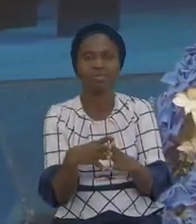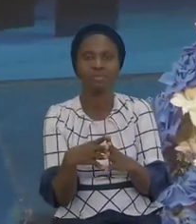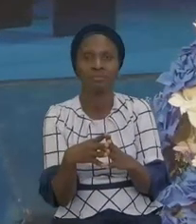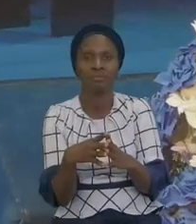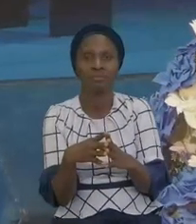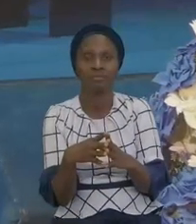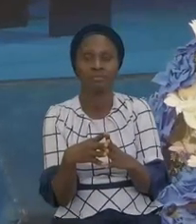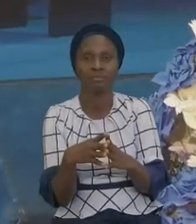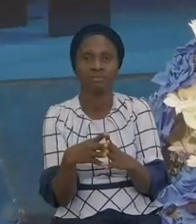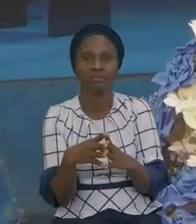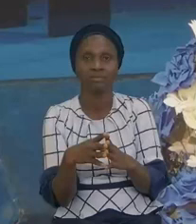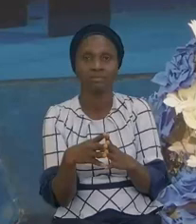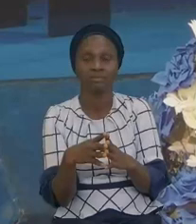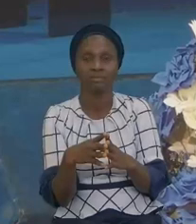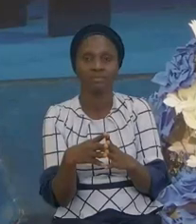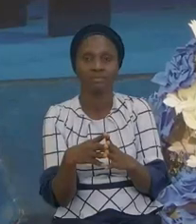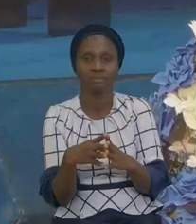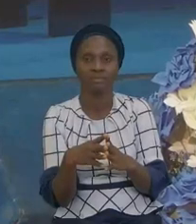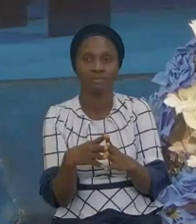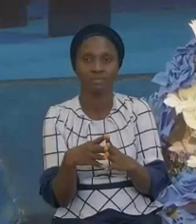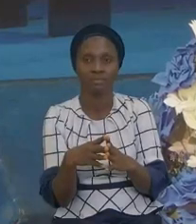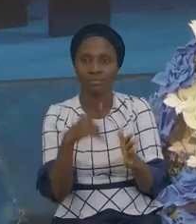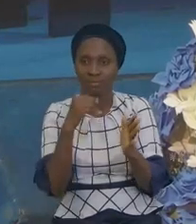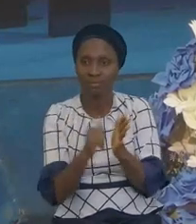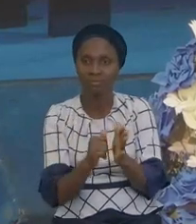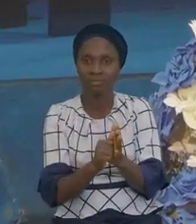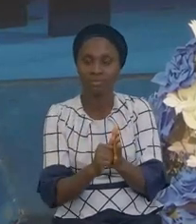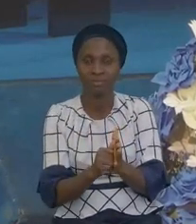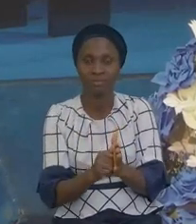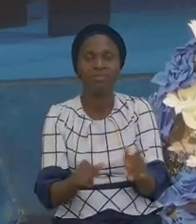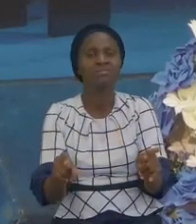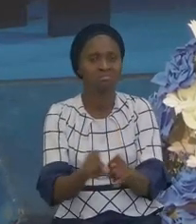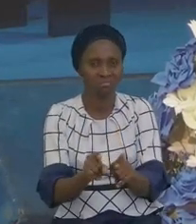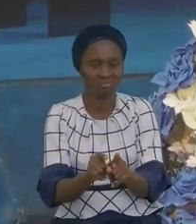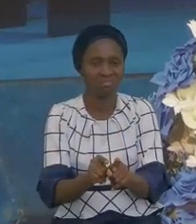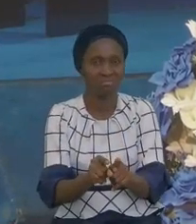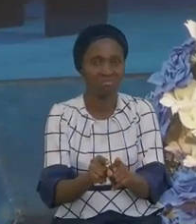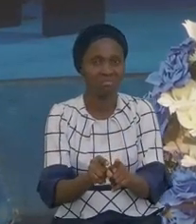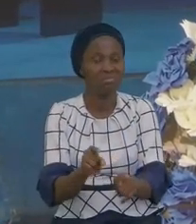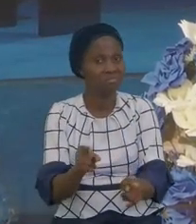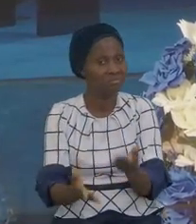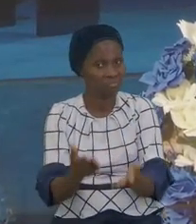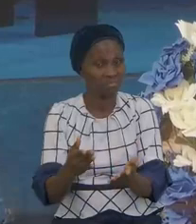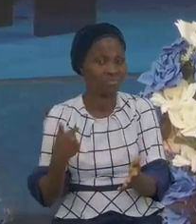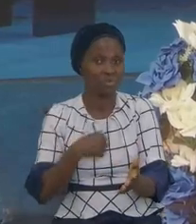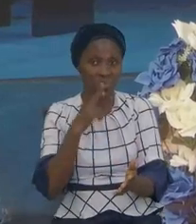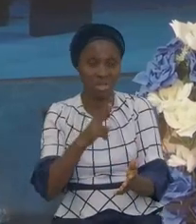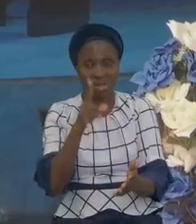Il dit, même si nous sommes insensés, même si nous sommes ignorants, il dit, même si nous ne sommes pas